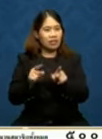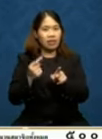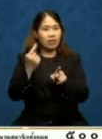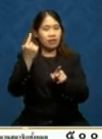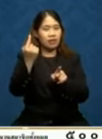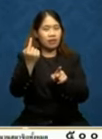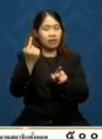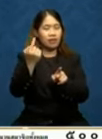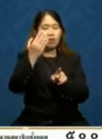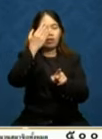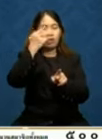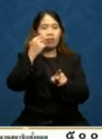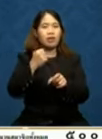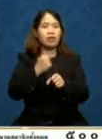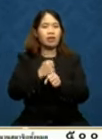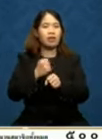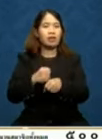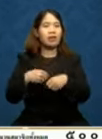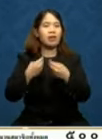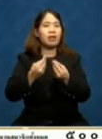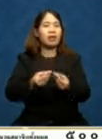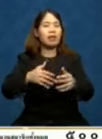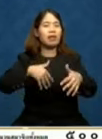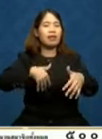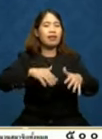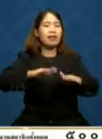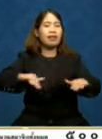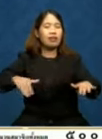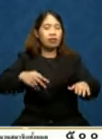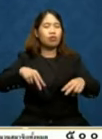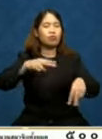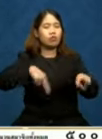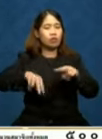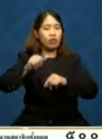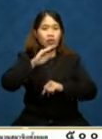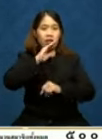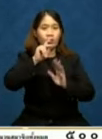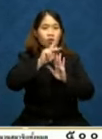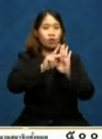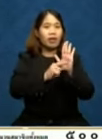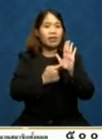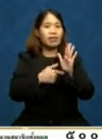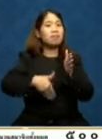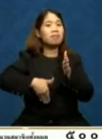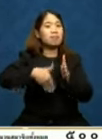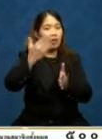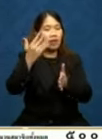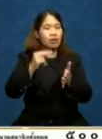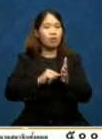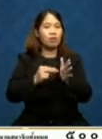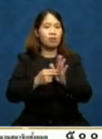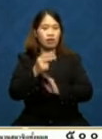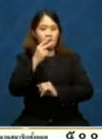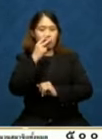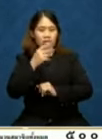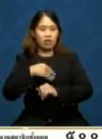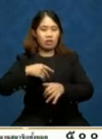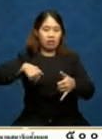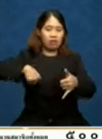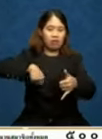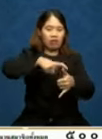แก้แค่วงเล็กเดียวครับจะทำให้เด็กถูกคุ้มครองมากยิ่งขึ้นถ้ากฎหมายที่ผ่านในท้ายที่สุดนะครับเราจะเห็นการตบตีการเตะ